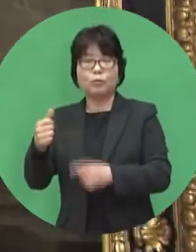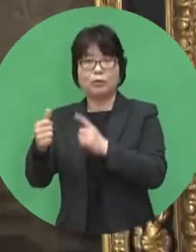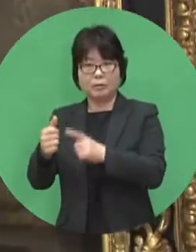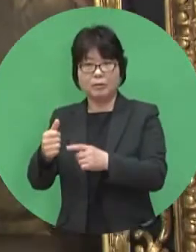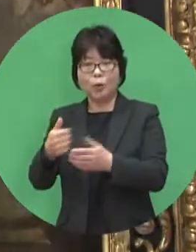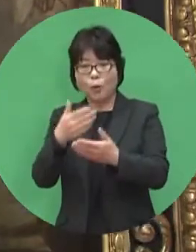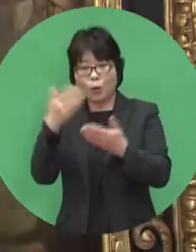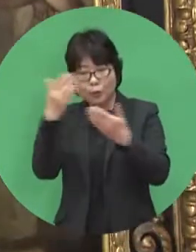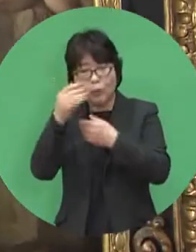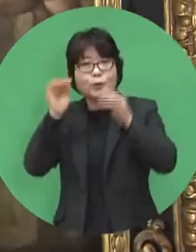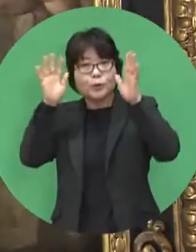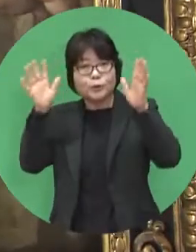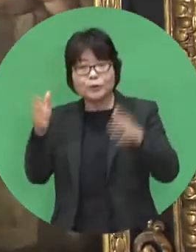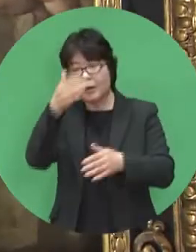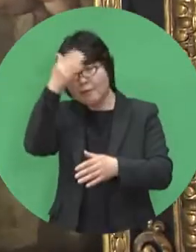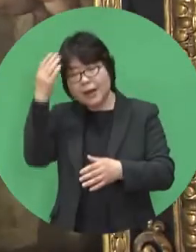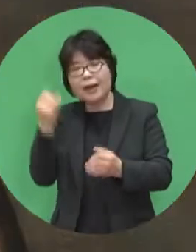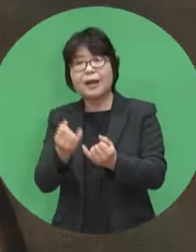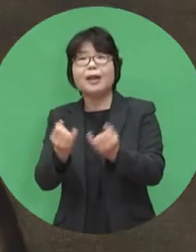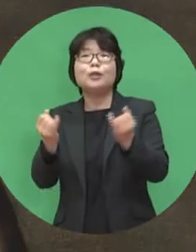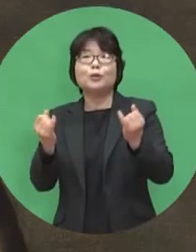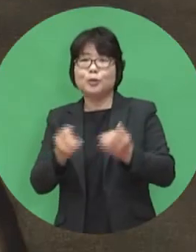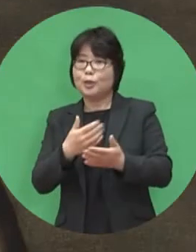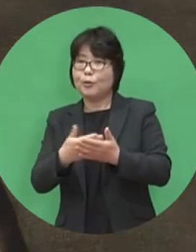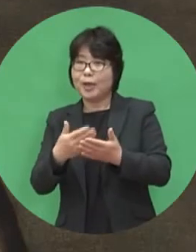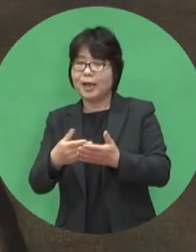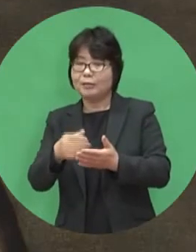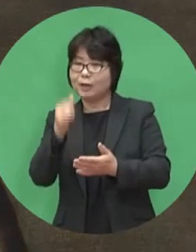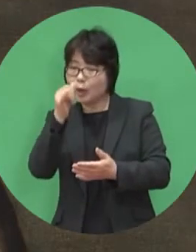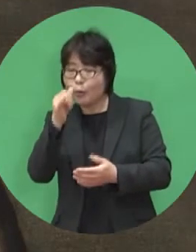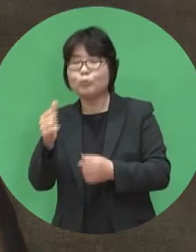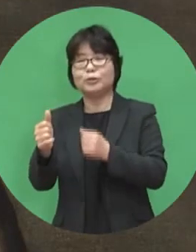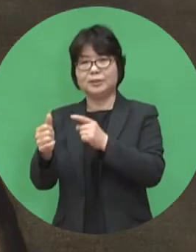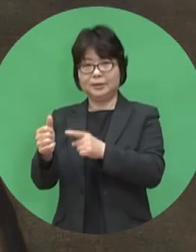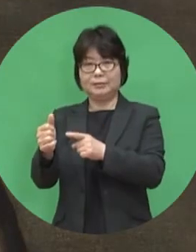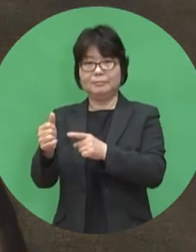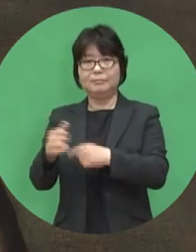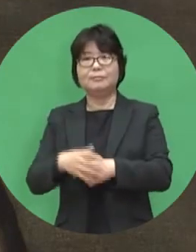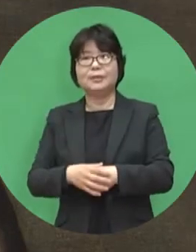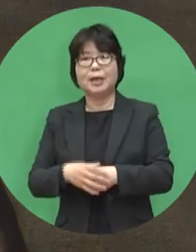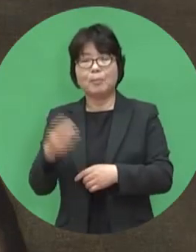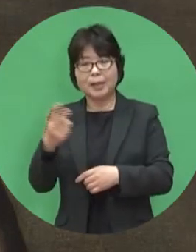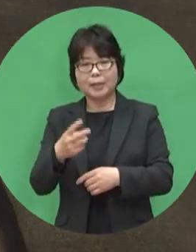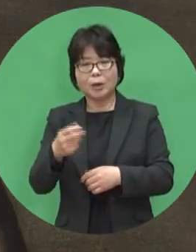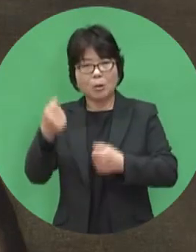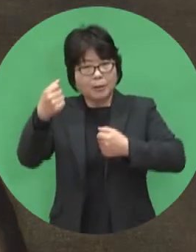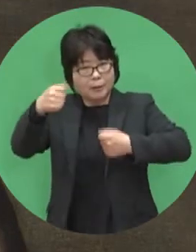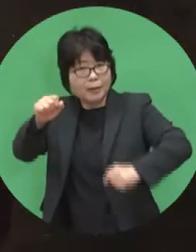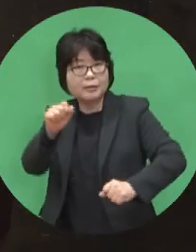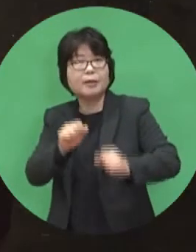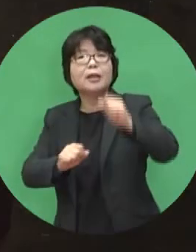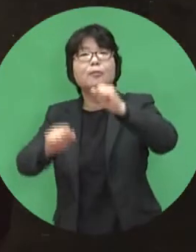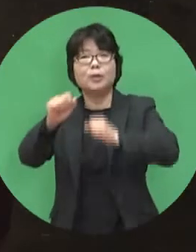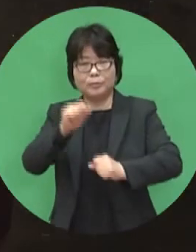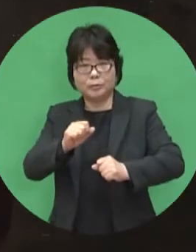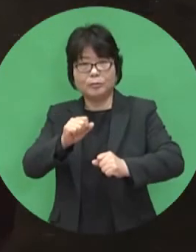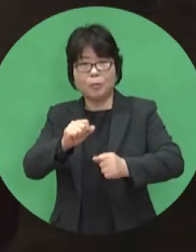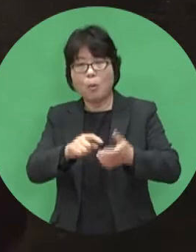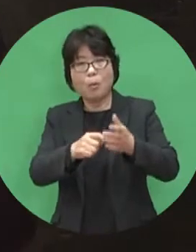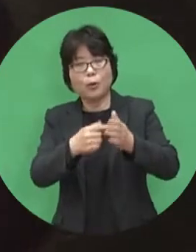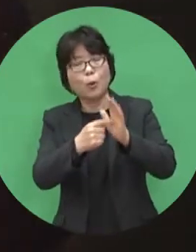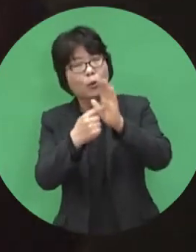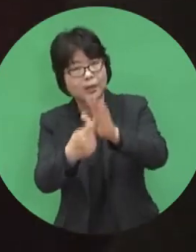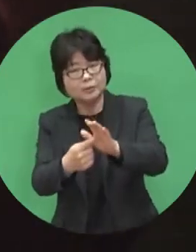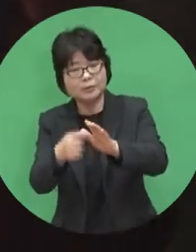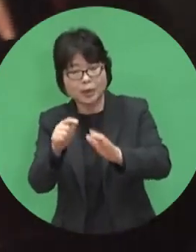情豊かな若い女性が得意だったということと、劇的な身振りをしているっていうのが